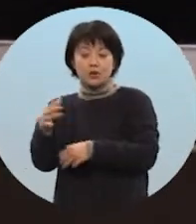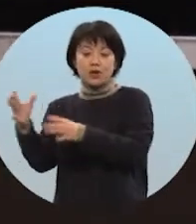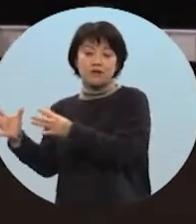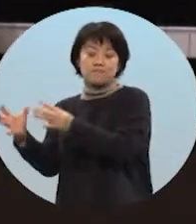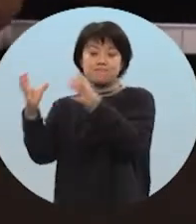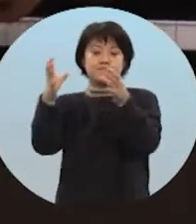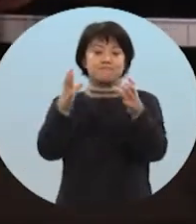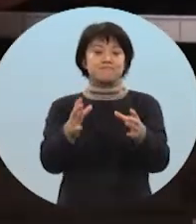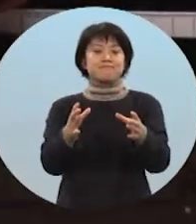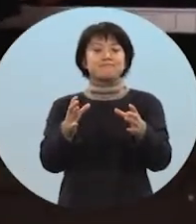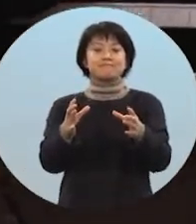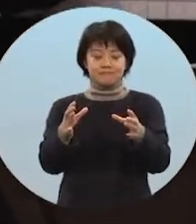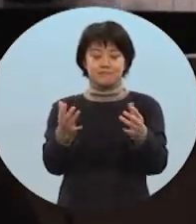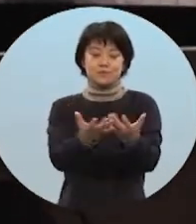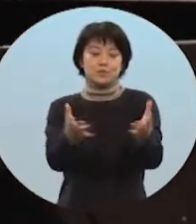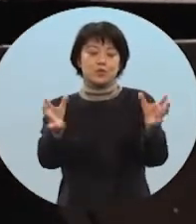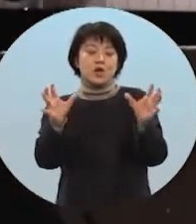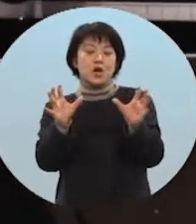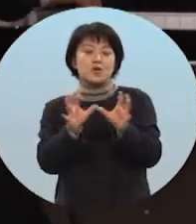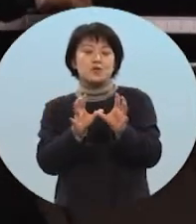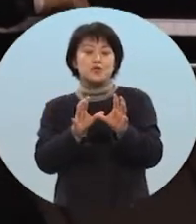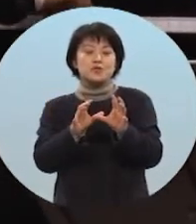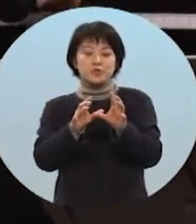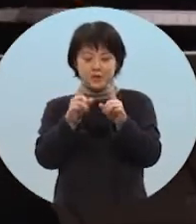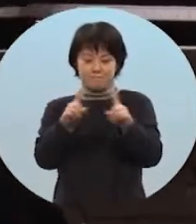来場者をもてなしました。